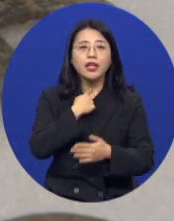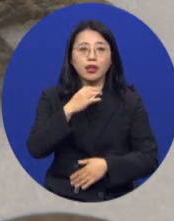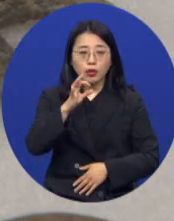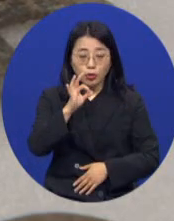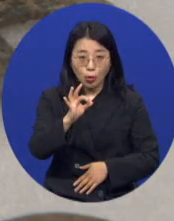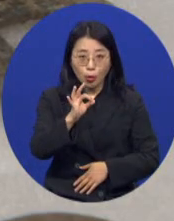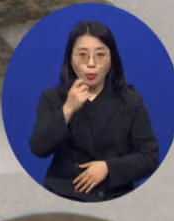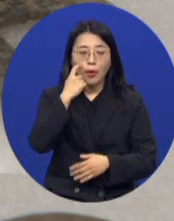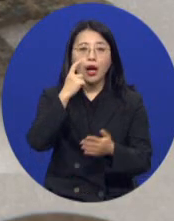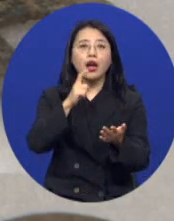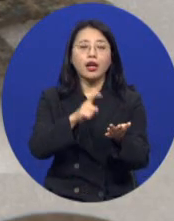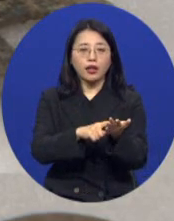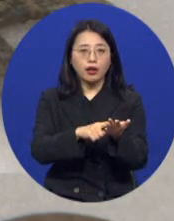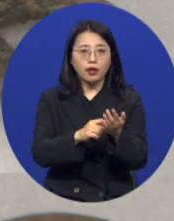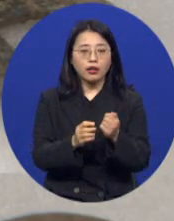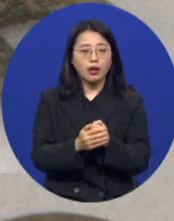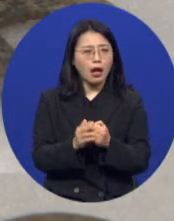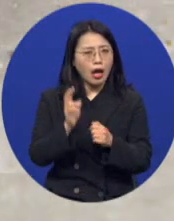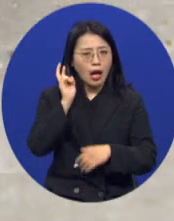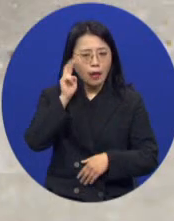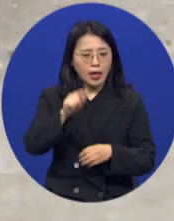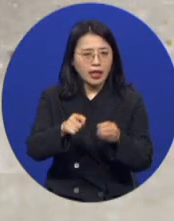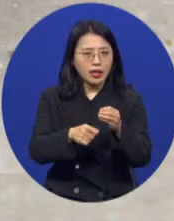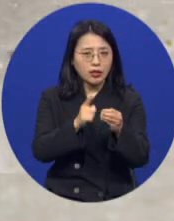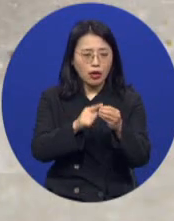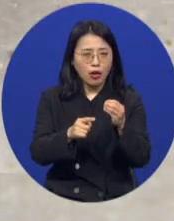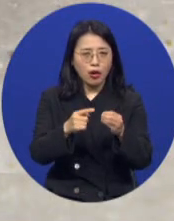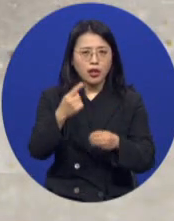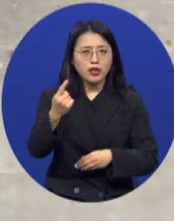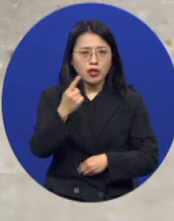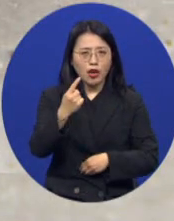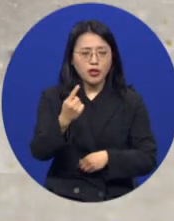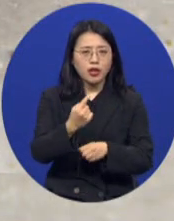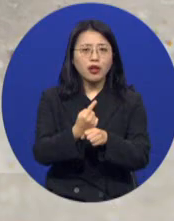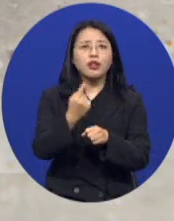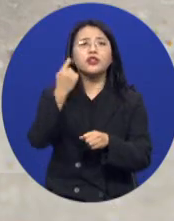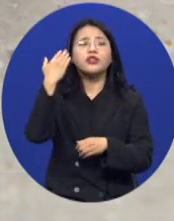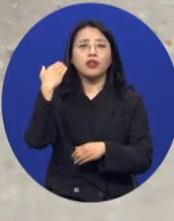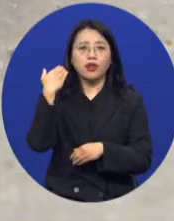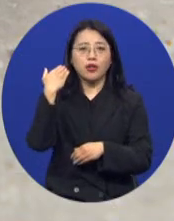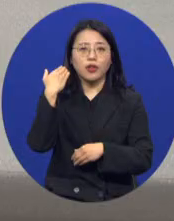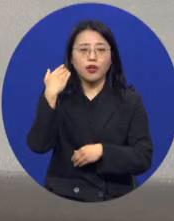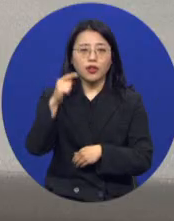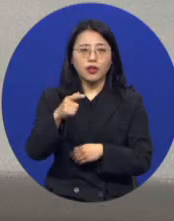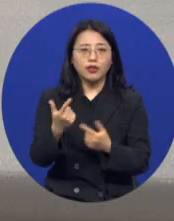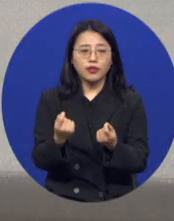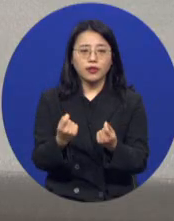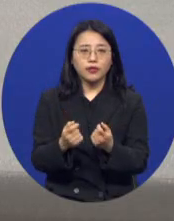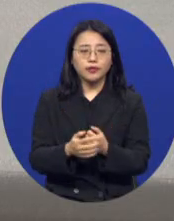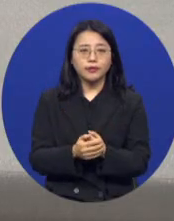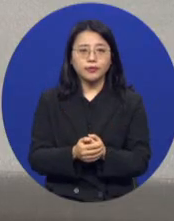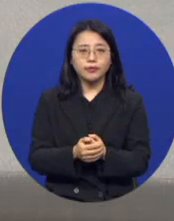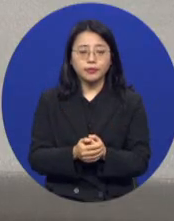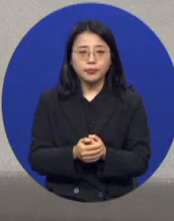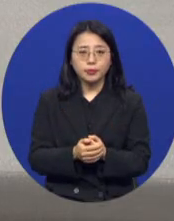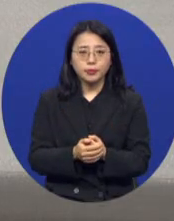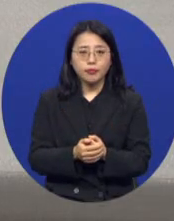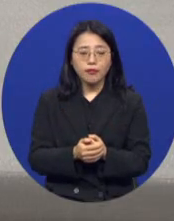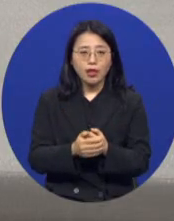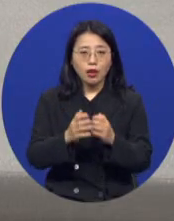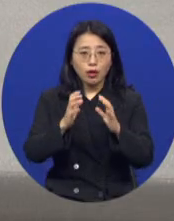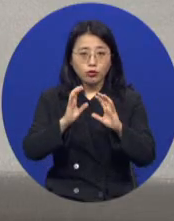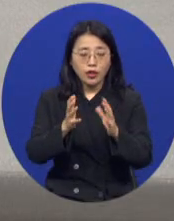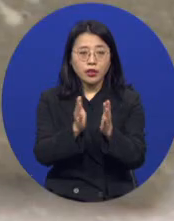오등동 절터의 창건 시기는 1000년 전인 11세기 초중엽으로 추정됐습니다. 당시 국가가